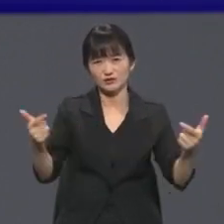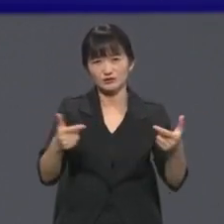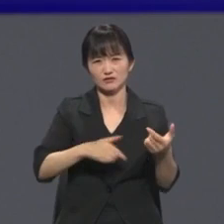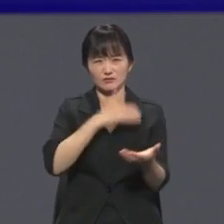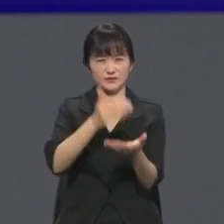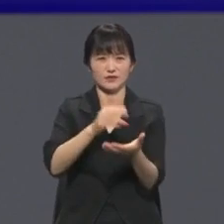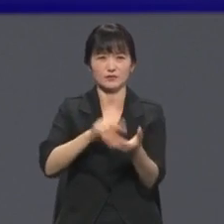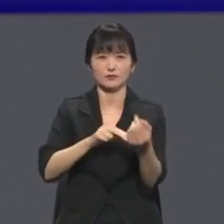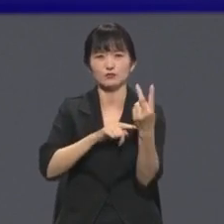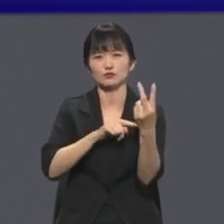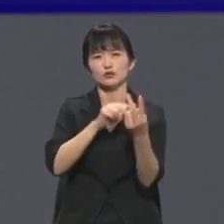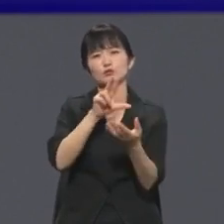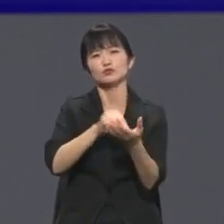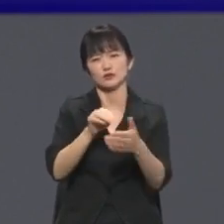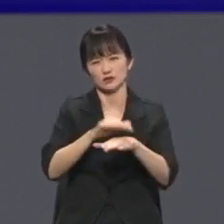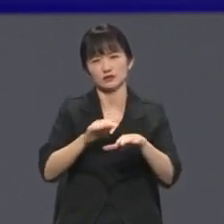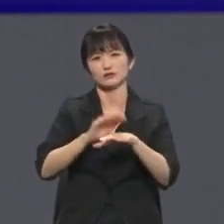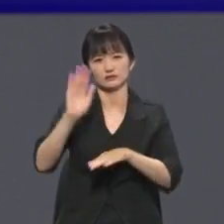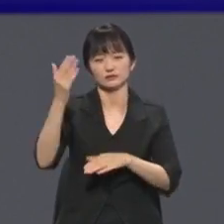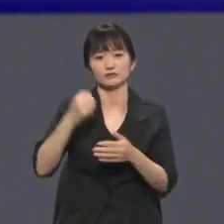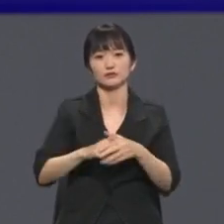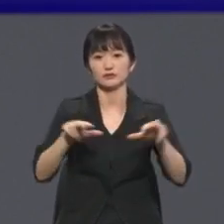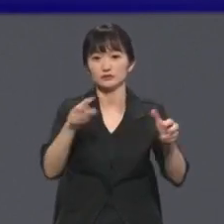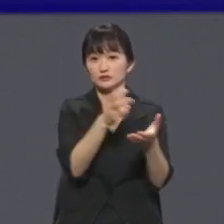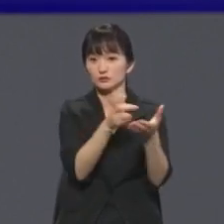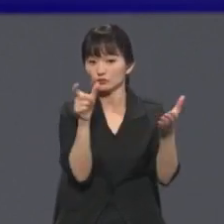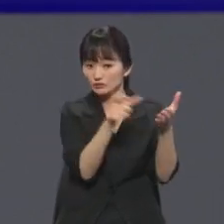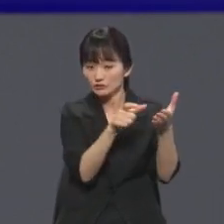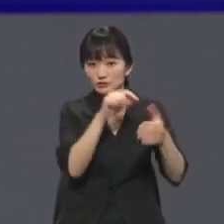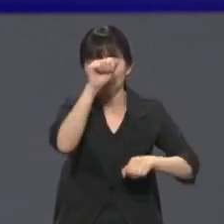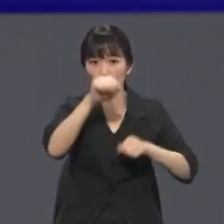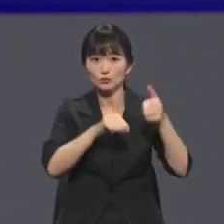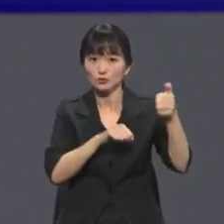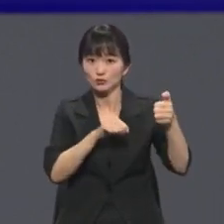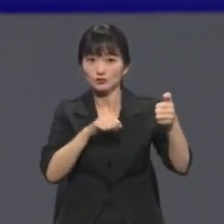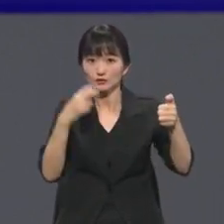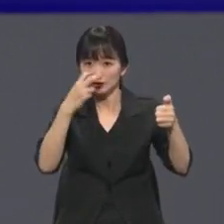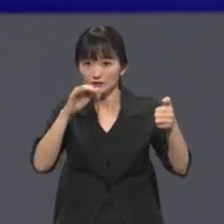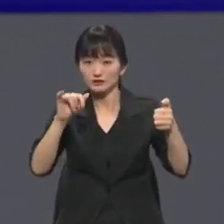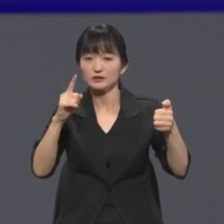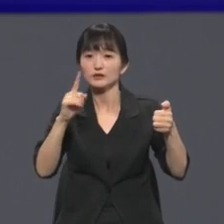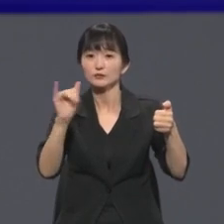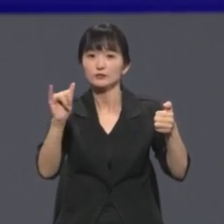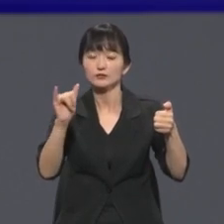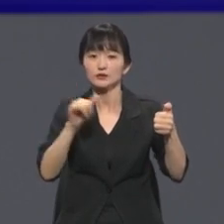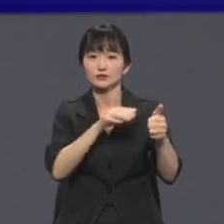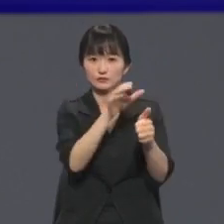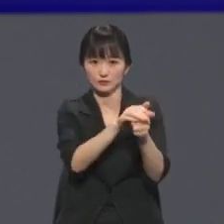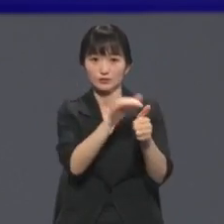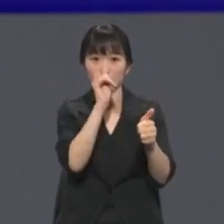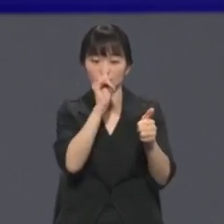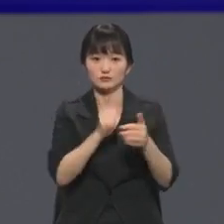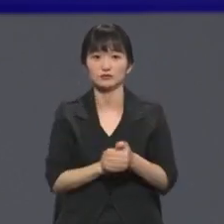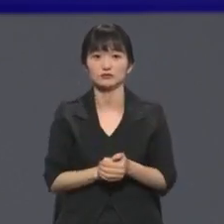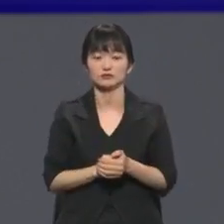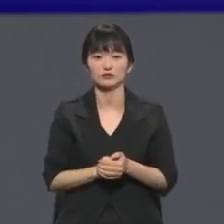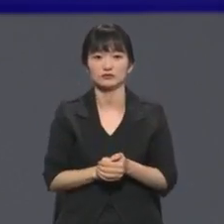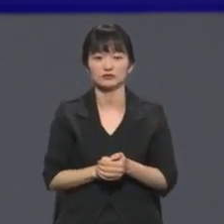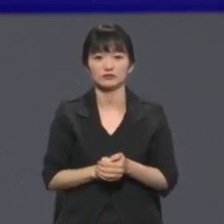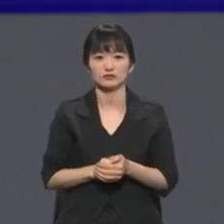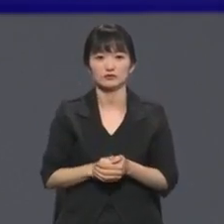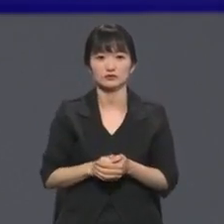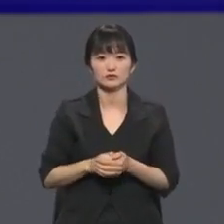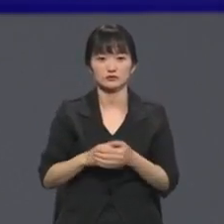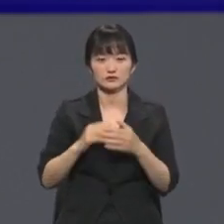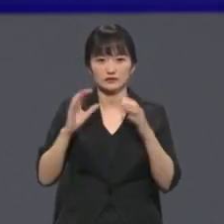해결되지 않으면 안 된다고 주장을 합니다. 현행법에서 동물 50마리당 관리인원 한 명만 갖추도록 규정하고 있지 번식장당